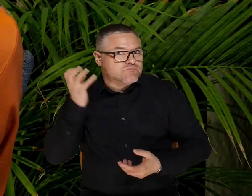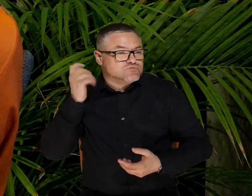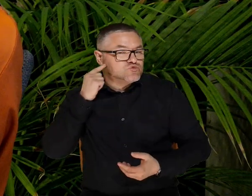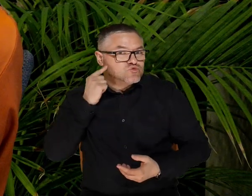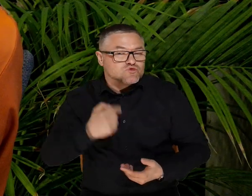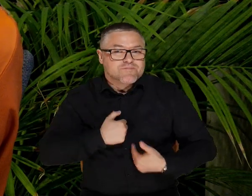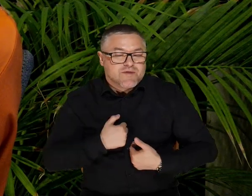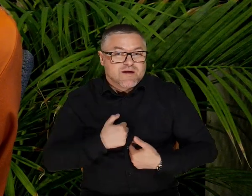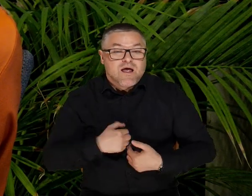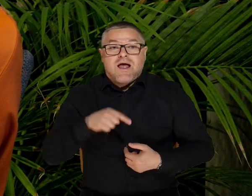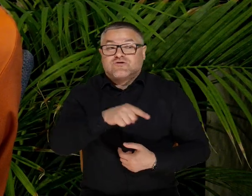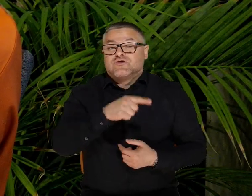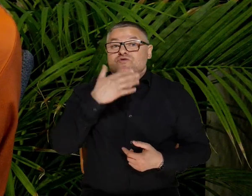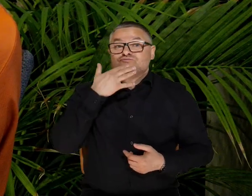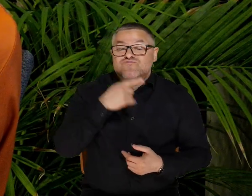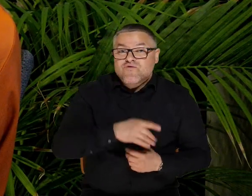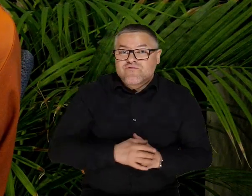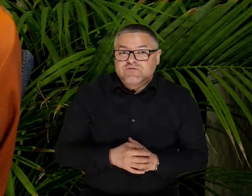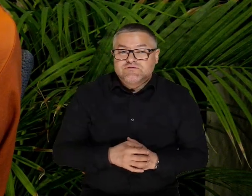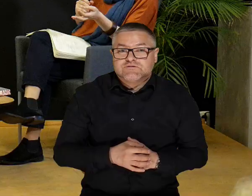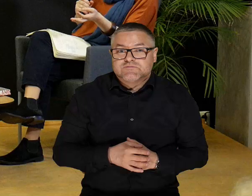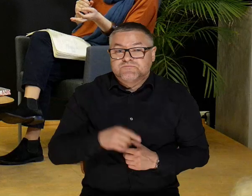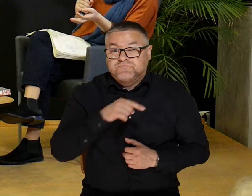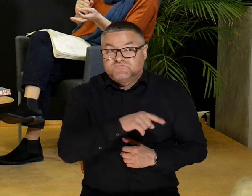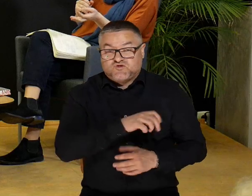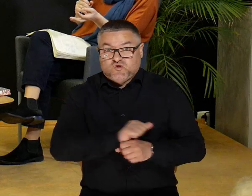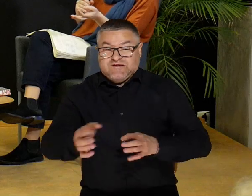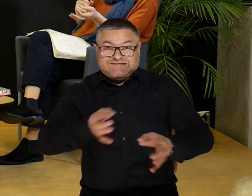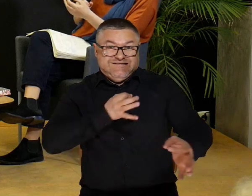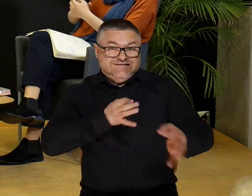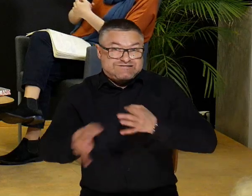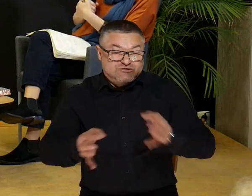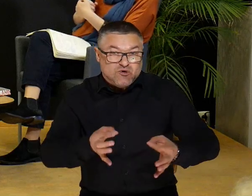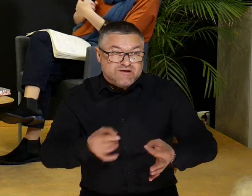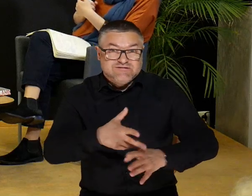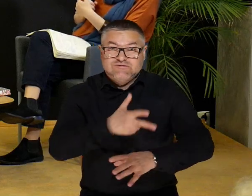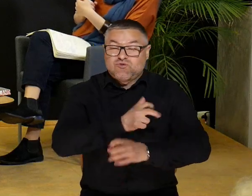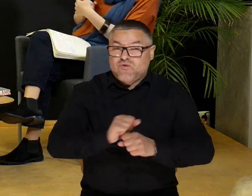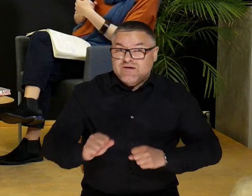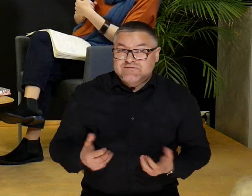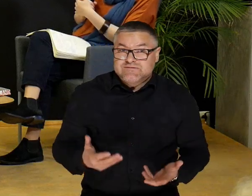To, co mówisz o tym, że nie wie, czy to w ogóle jest historia, to pytanie, czy to,